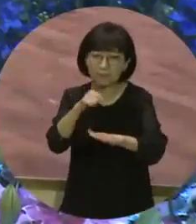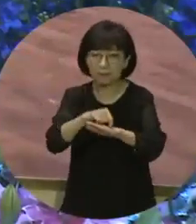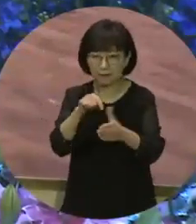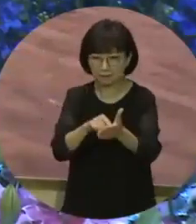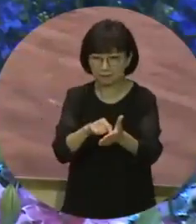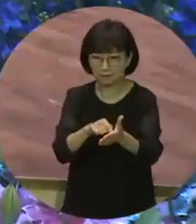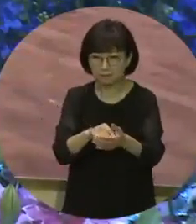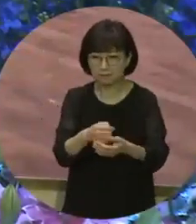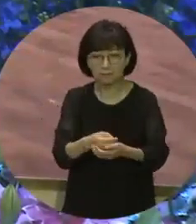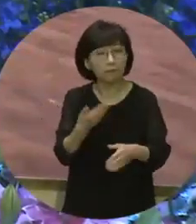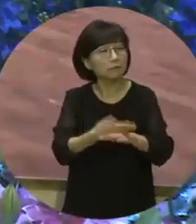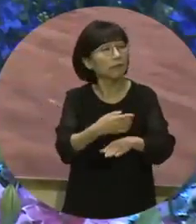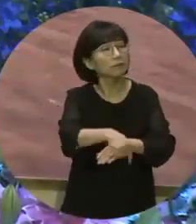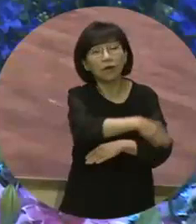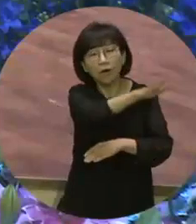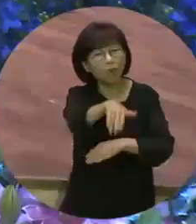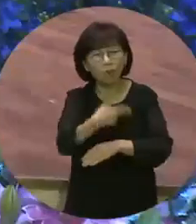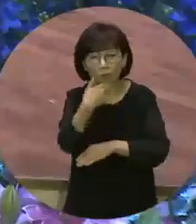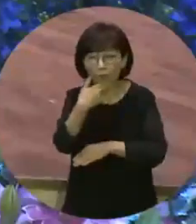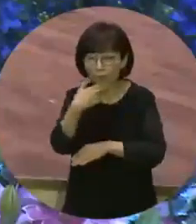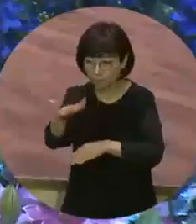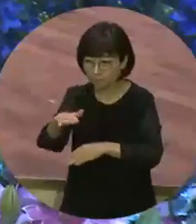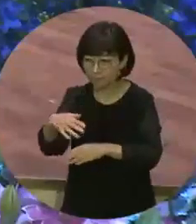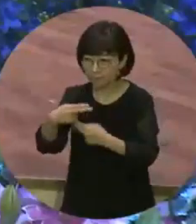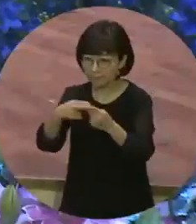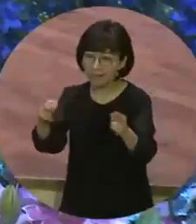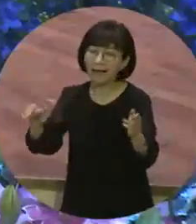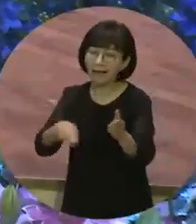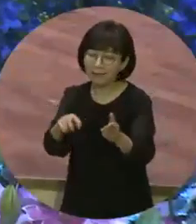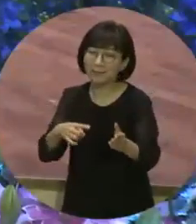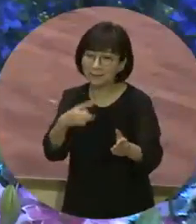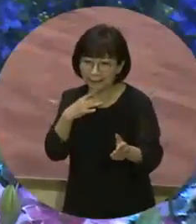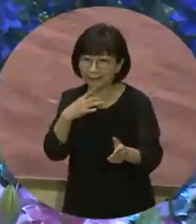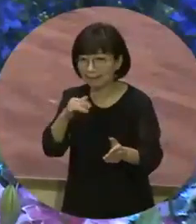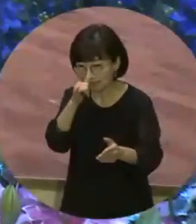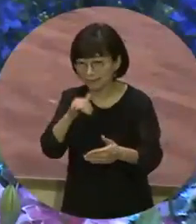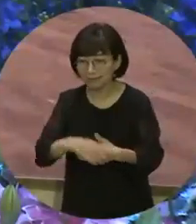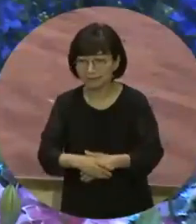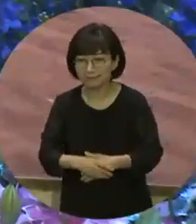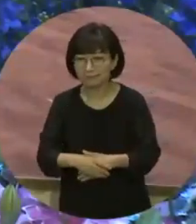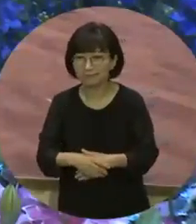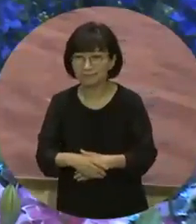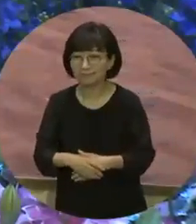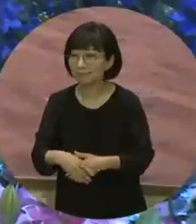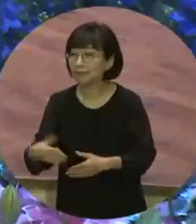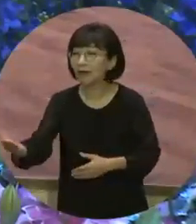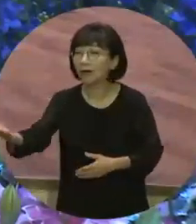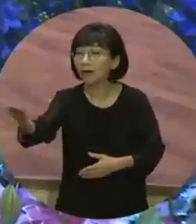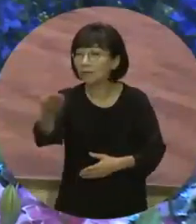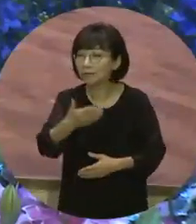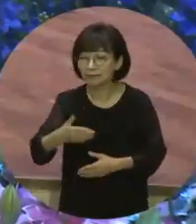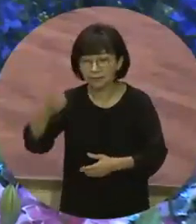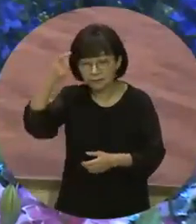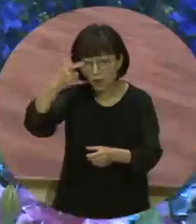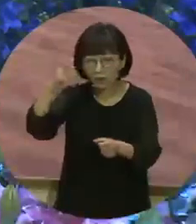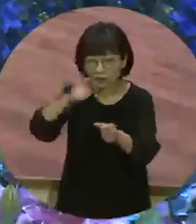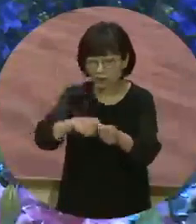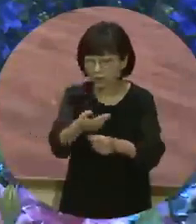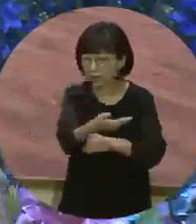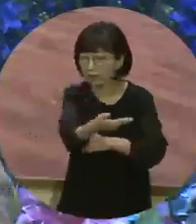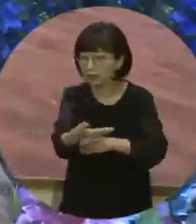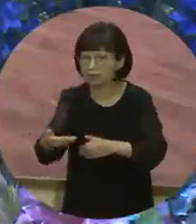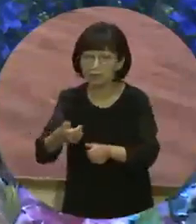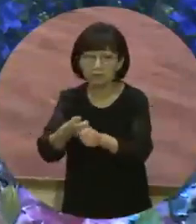지구상에 우리밖에 없어요. 우리 단체밖에. 우리 영계 모든 성도들 영적 흐름을 타시기 바랍니다. 이